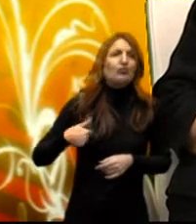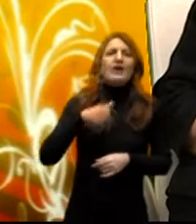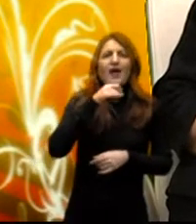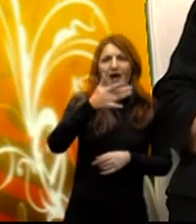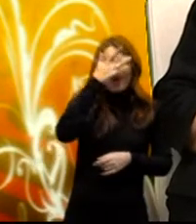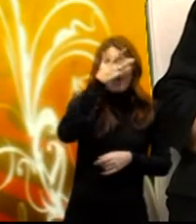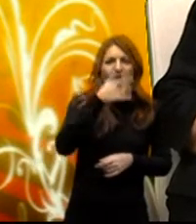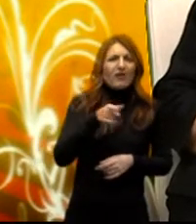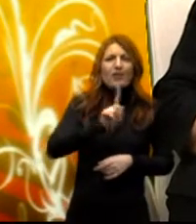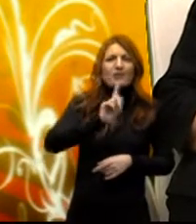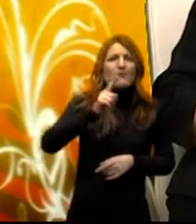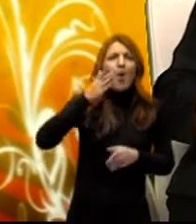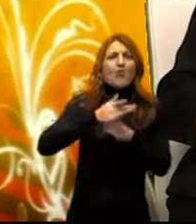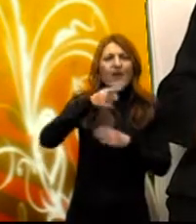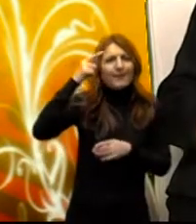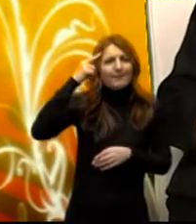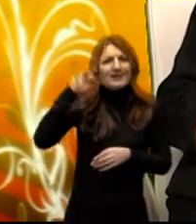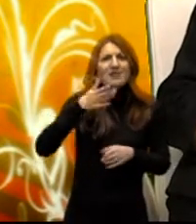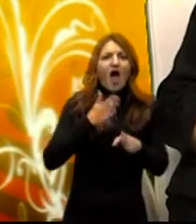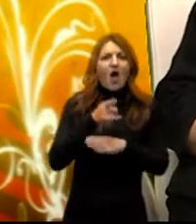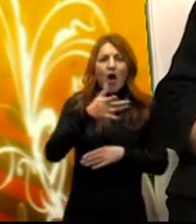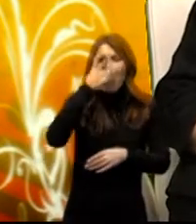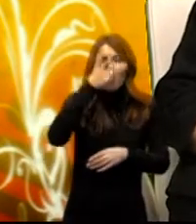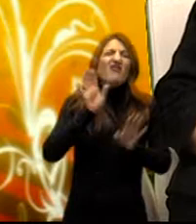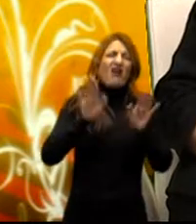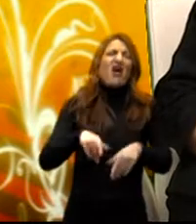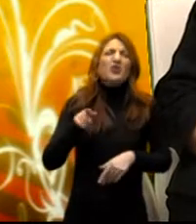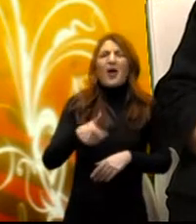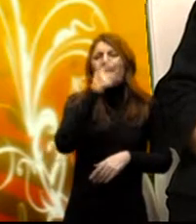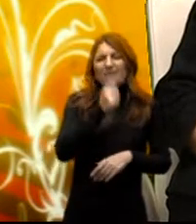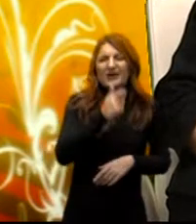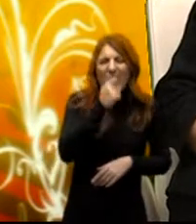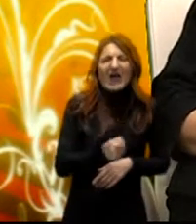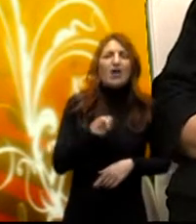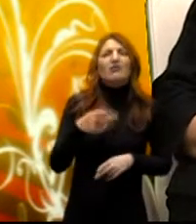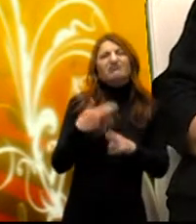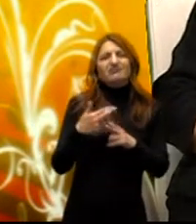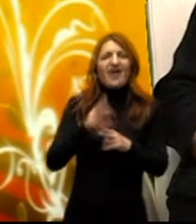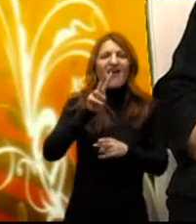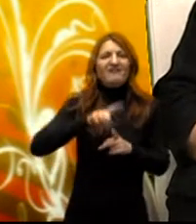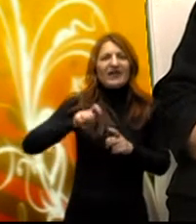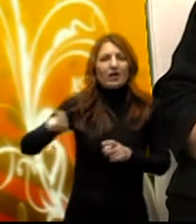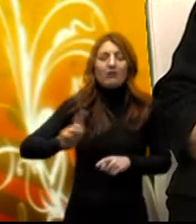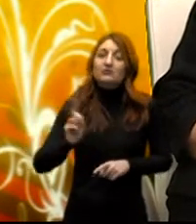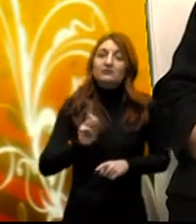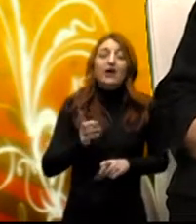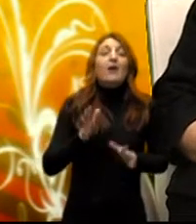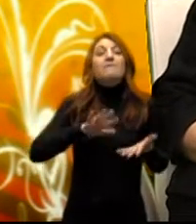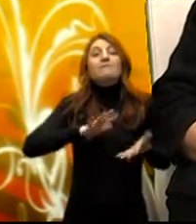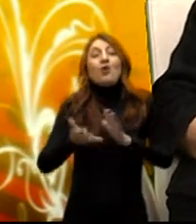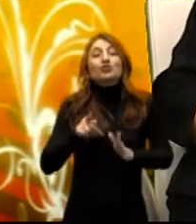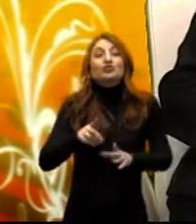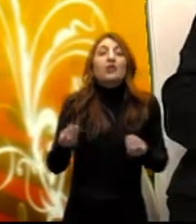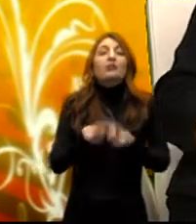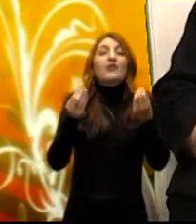nemojte misliti uvijek, ako ta glavobolja ne prestane, ah, to je prehlada ili to je viroza. To može biti i puno nešto